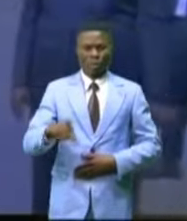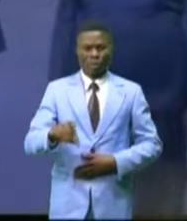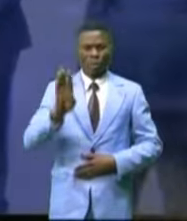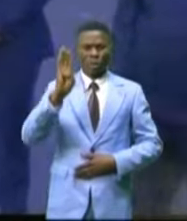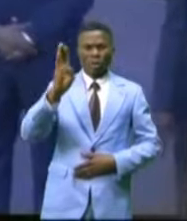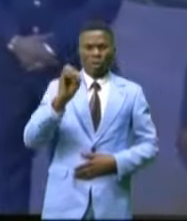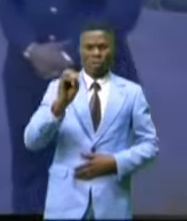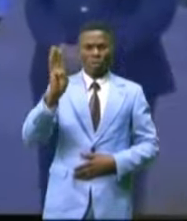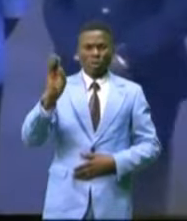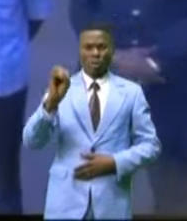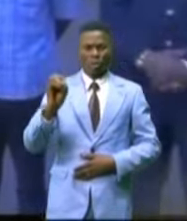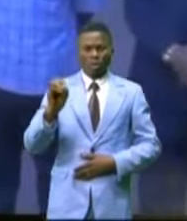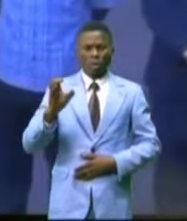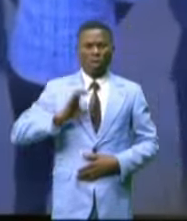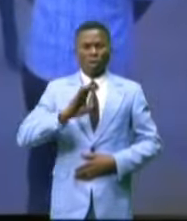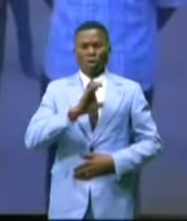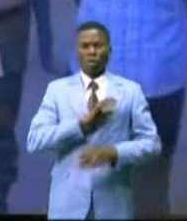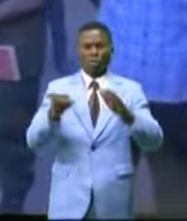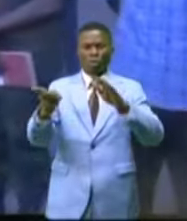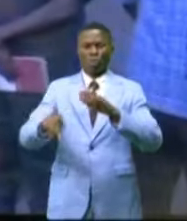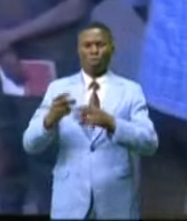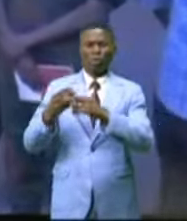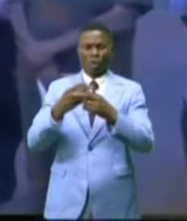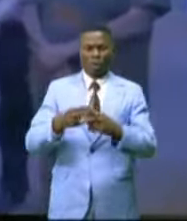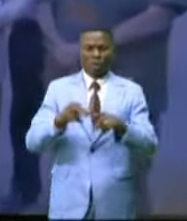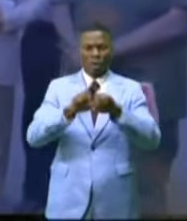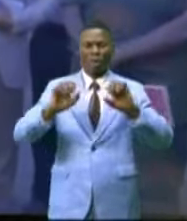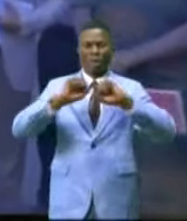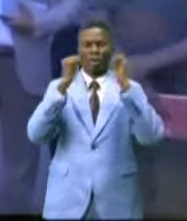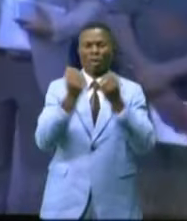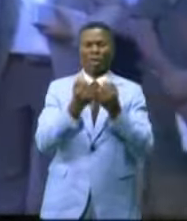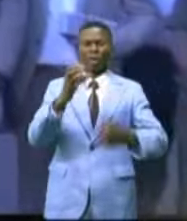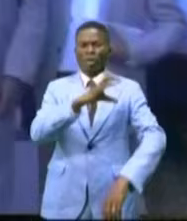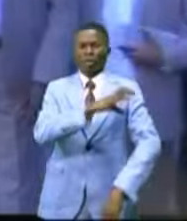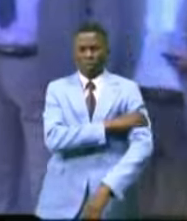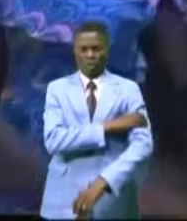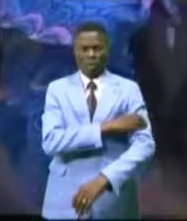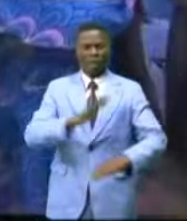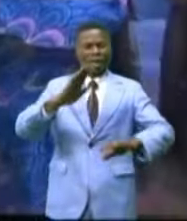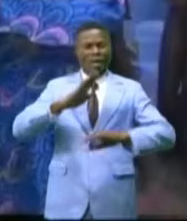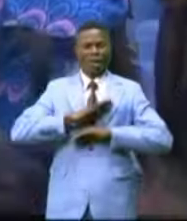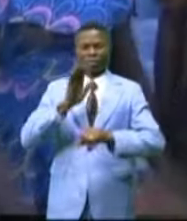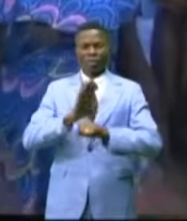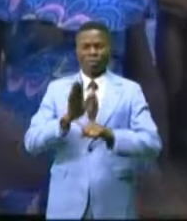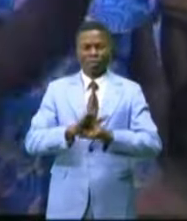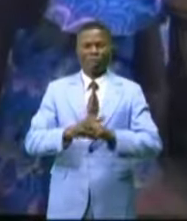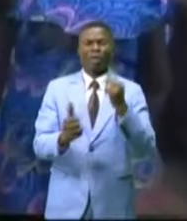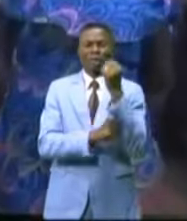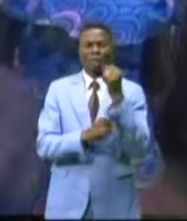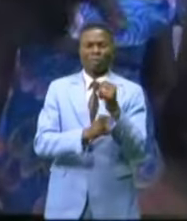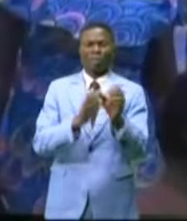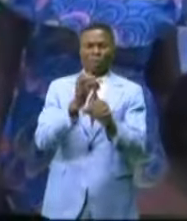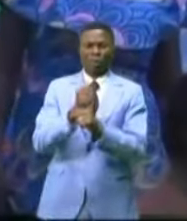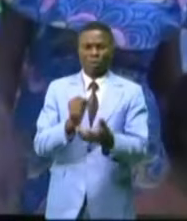Boloko du comité provincial de sécurité et de la société civile à la grande satisfaction des